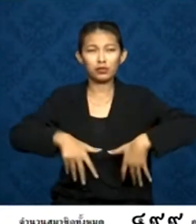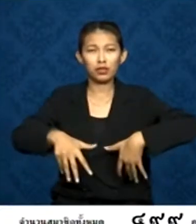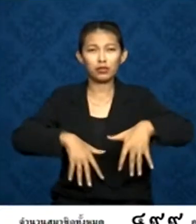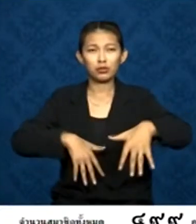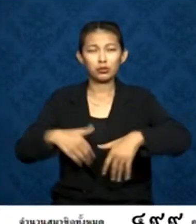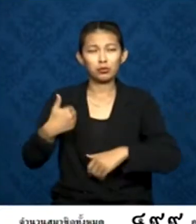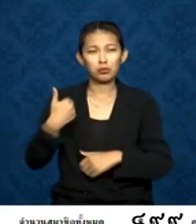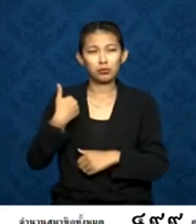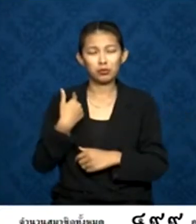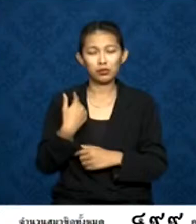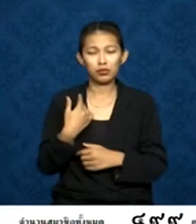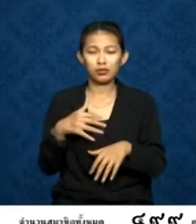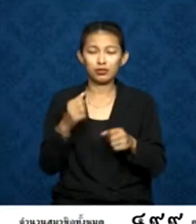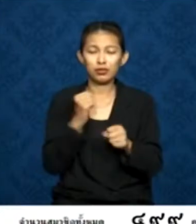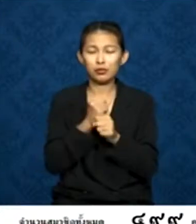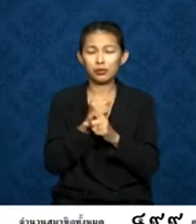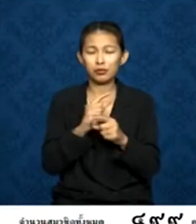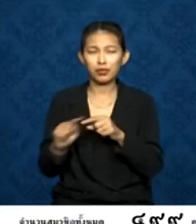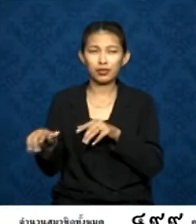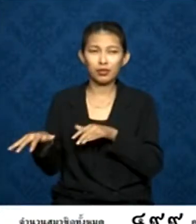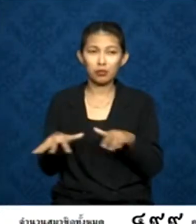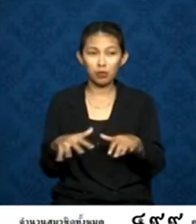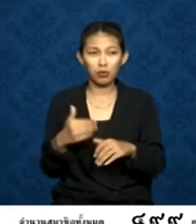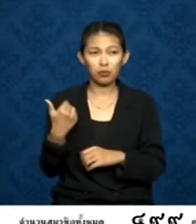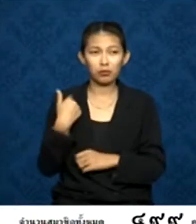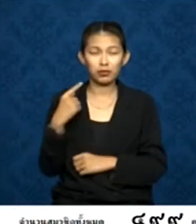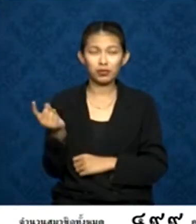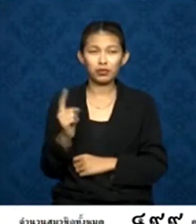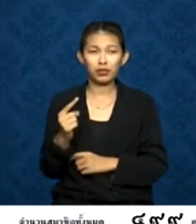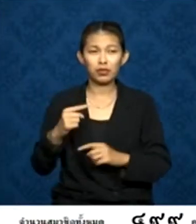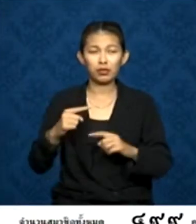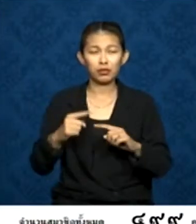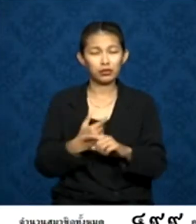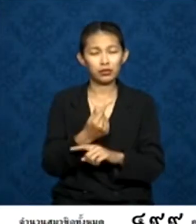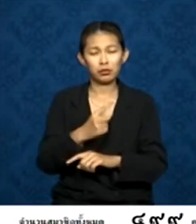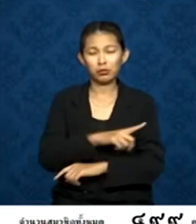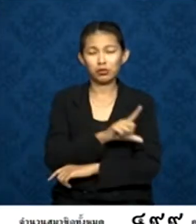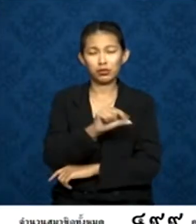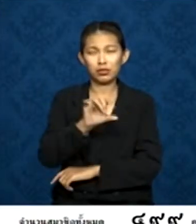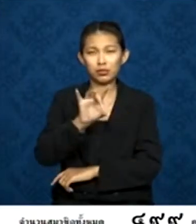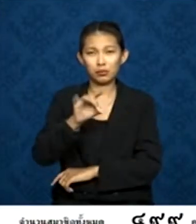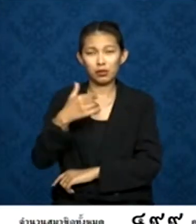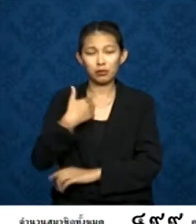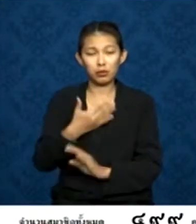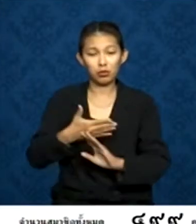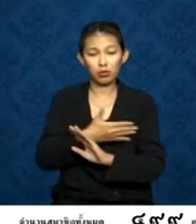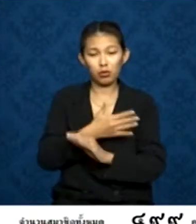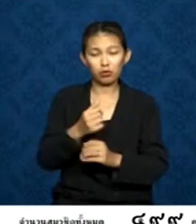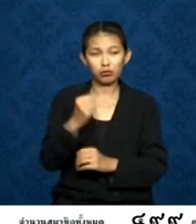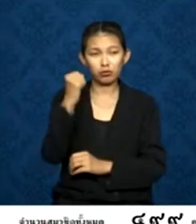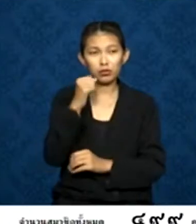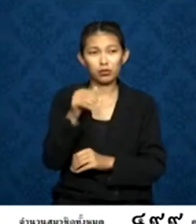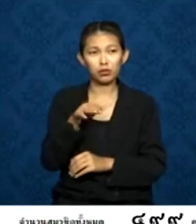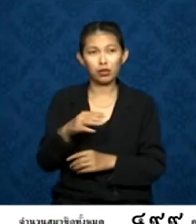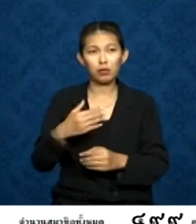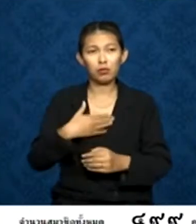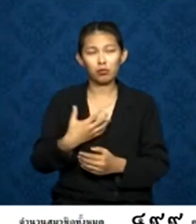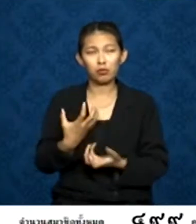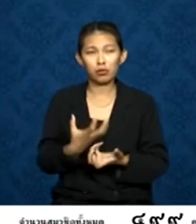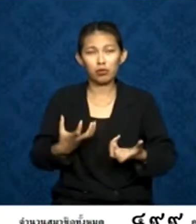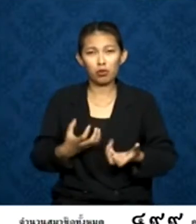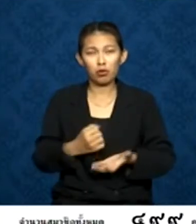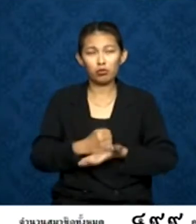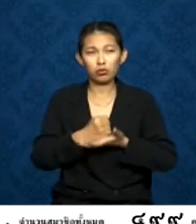ได้เตรียมการต่างและโยเพราอยยิ่วันที่ 28 ชาวนั้น ก่อนเดทางผมกได้อดมัตรถุงอย่างเชียบ